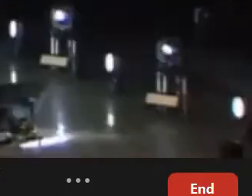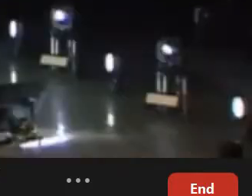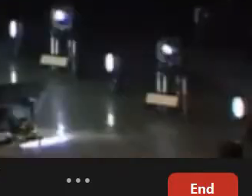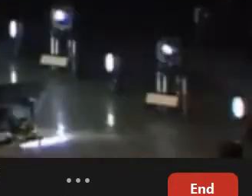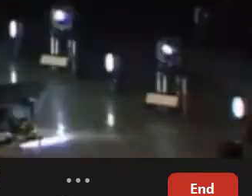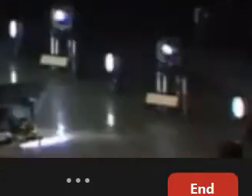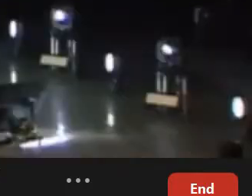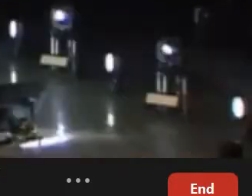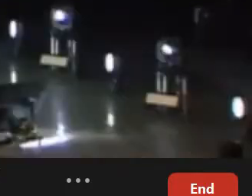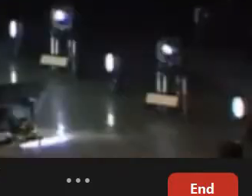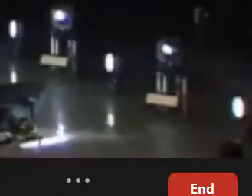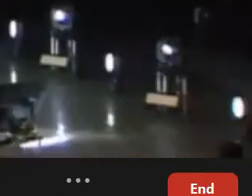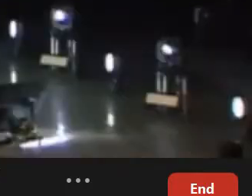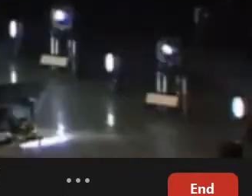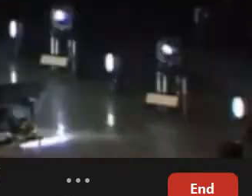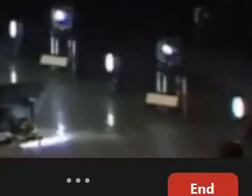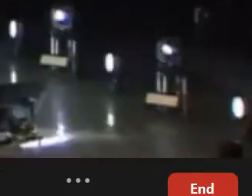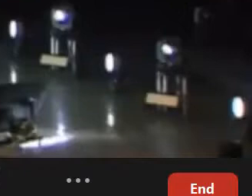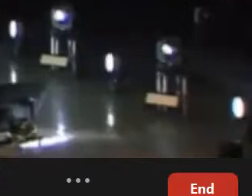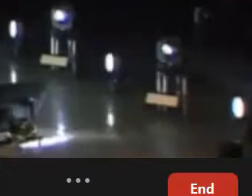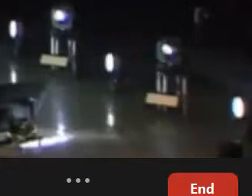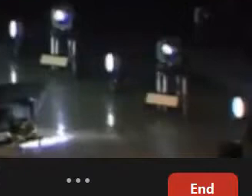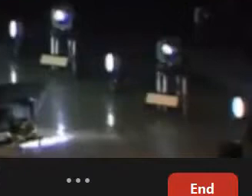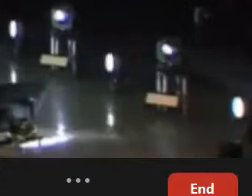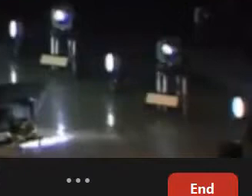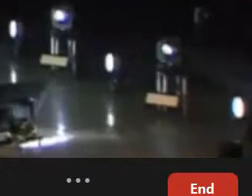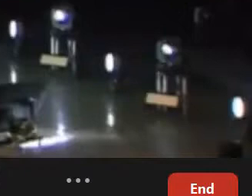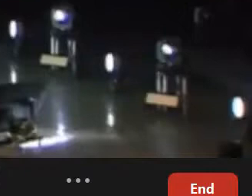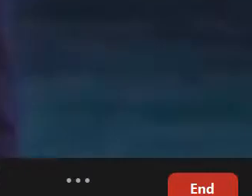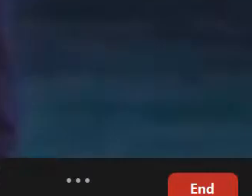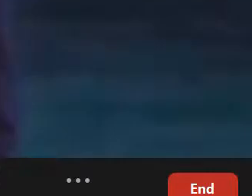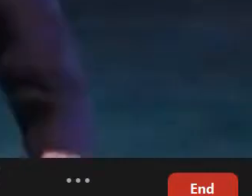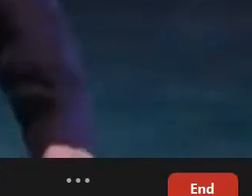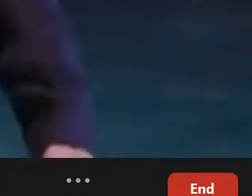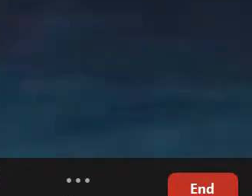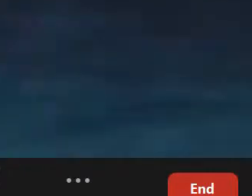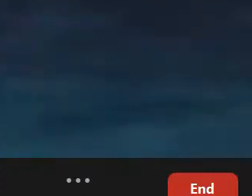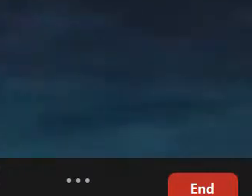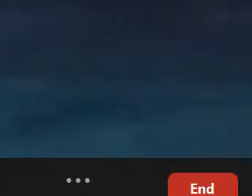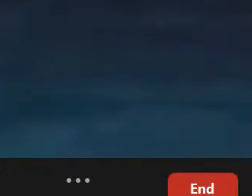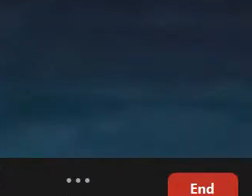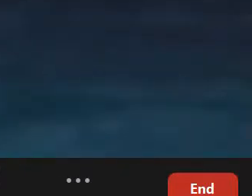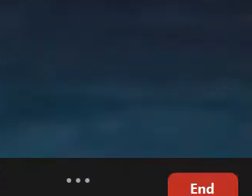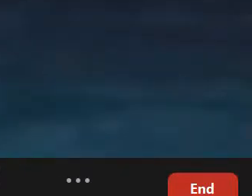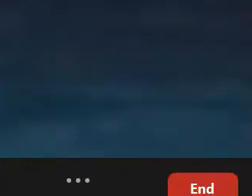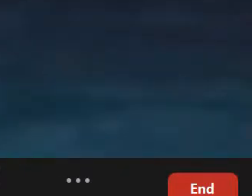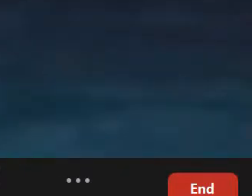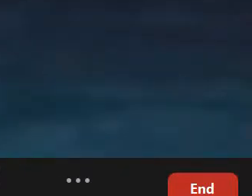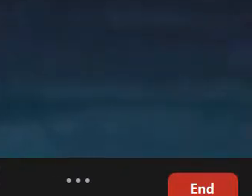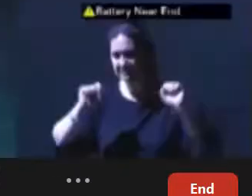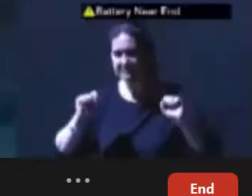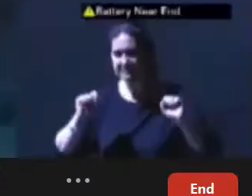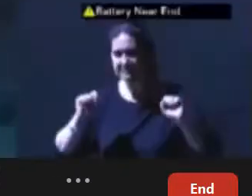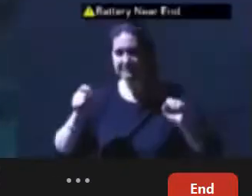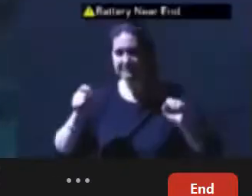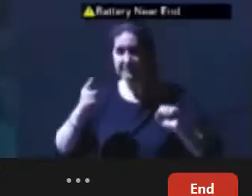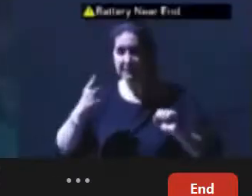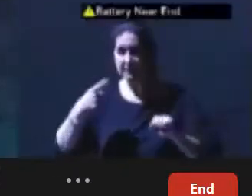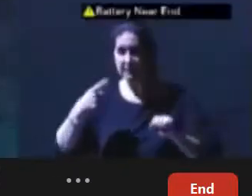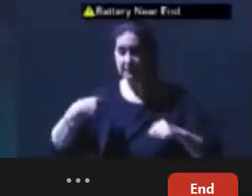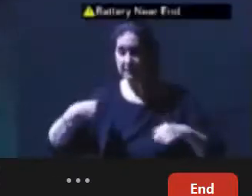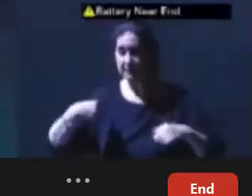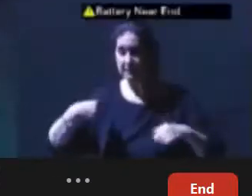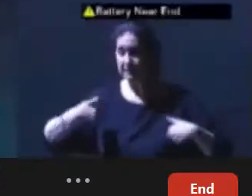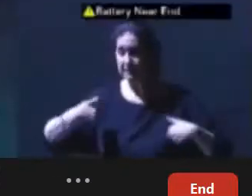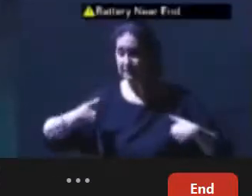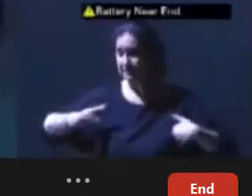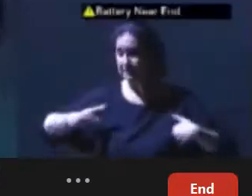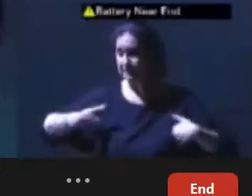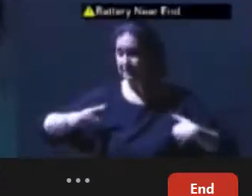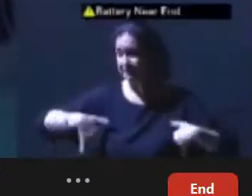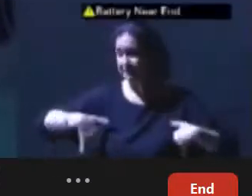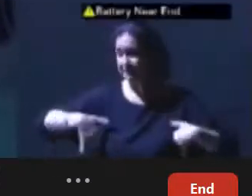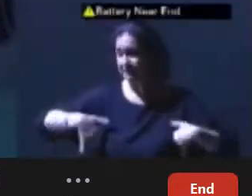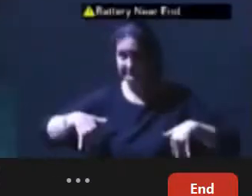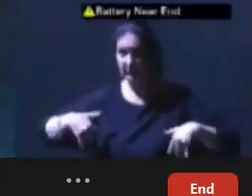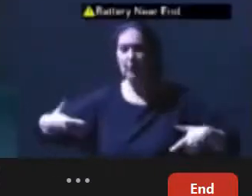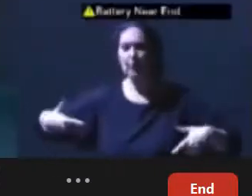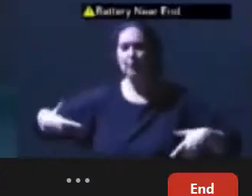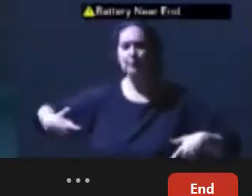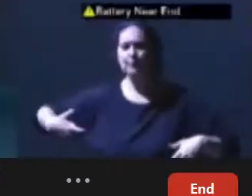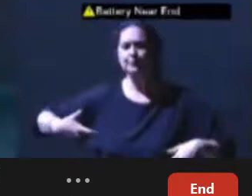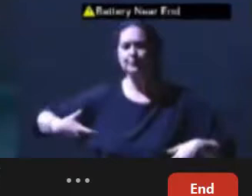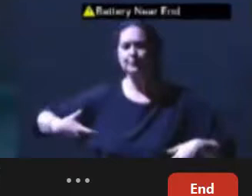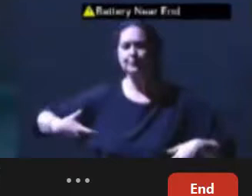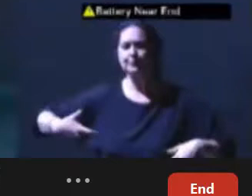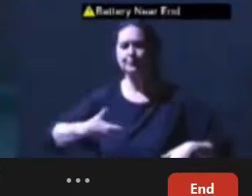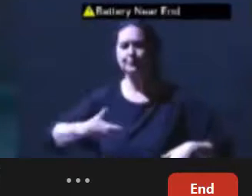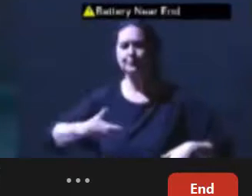cái nước này thế thì nó sẽ đỡ, thế thì anh sẽ không bị bốc mùi nữa, khi mà tập thể dục thì anh cũng sẽ thấy thoải mái hơn. Thì tóm lại